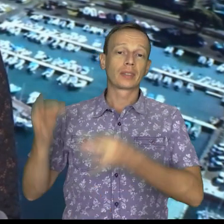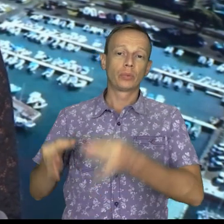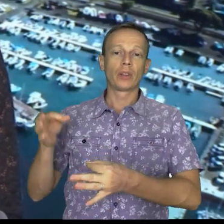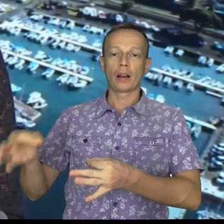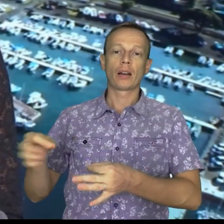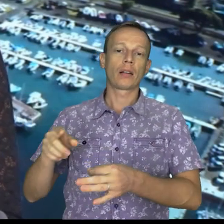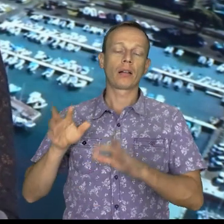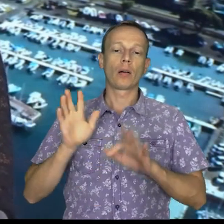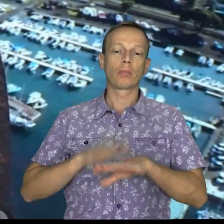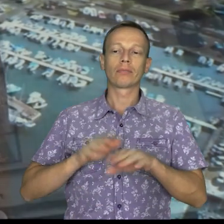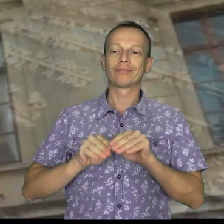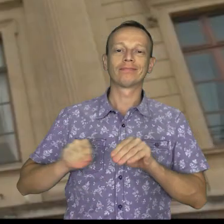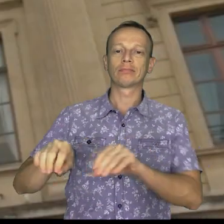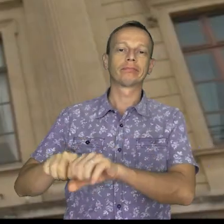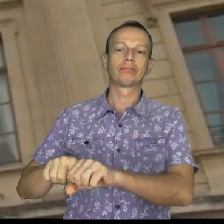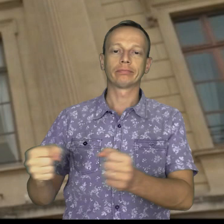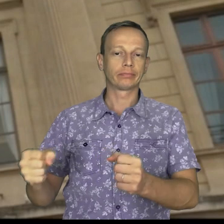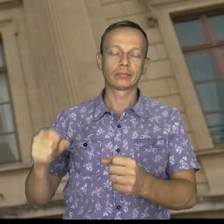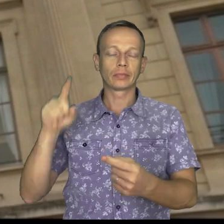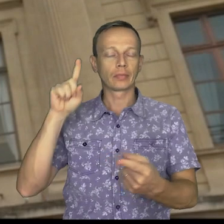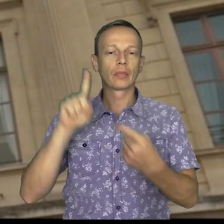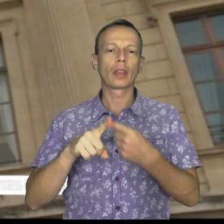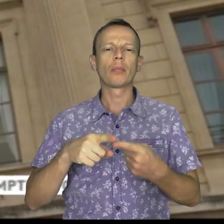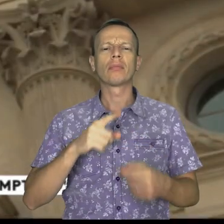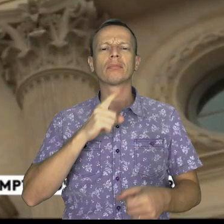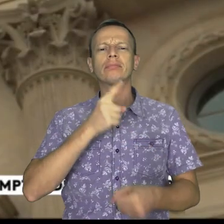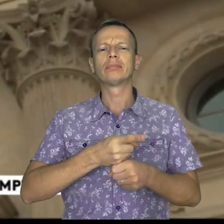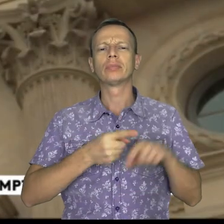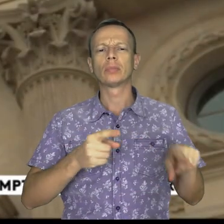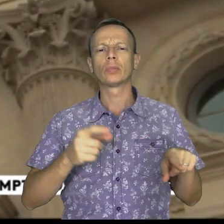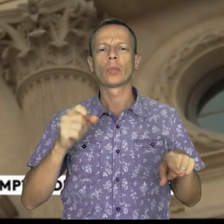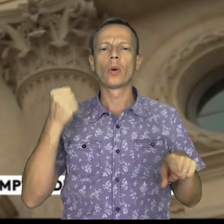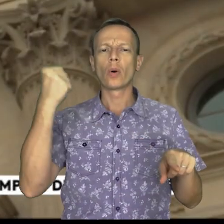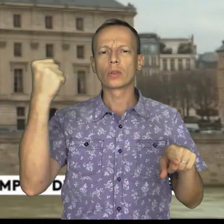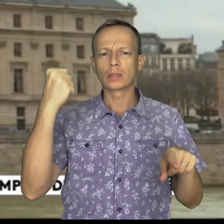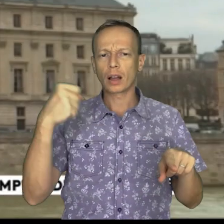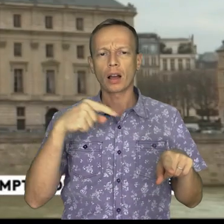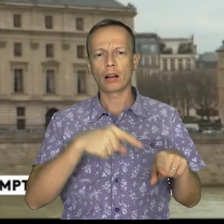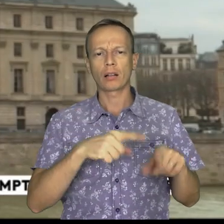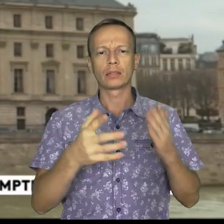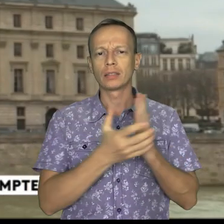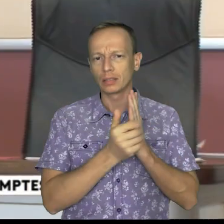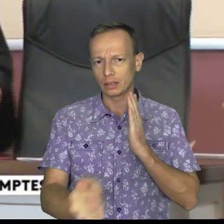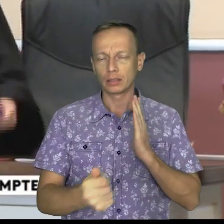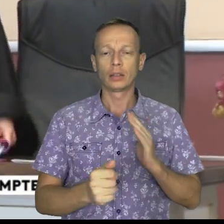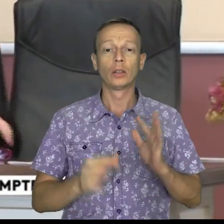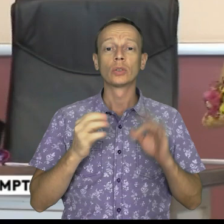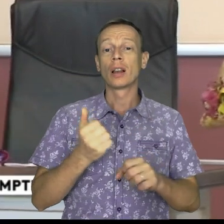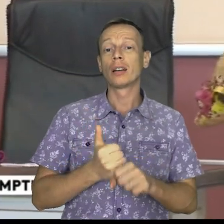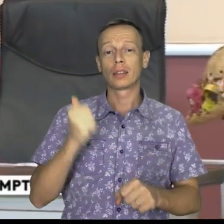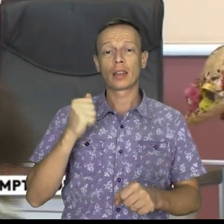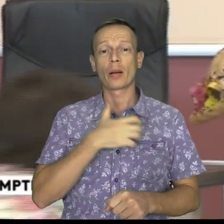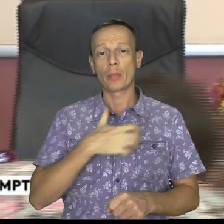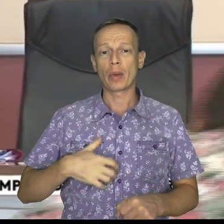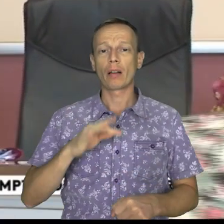de cassation annule la saisie pénale sur le compte d'Oscar Temarou, une information révélée par nos confrères de TNTV. L'année